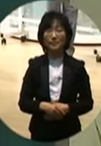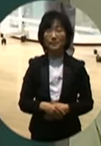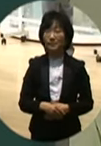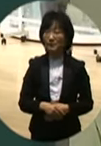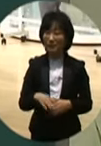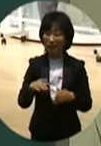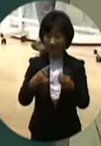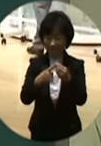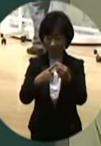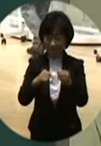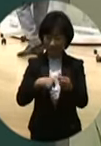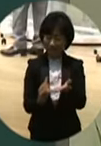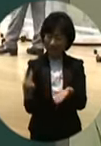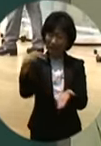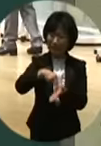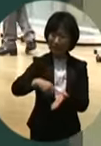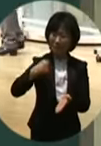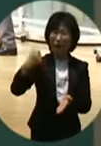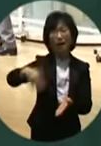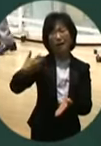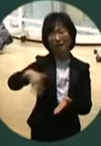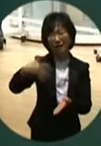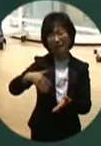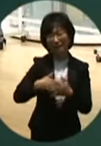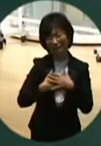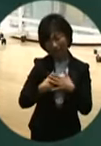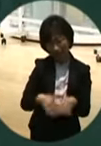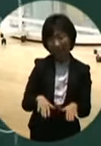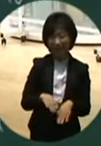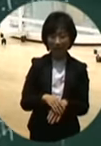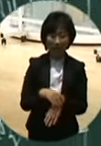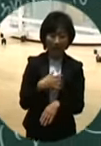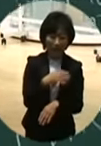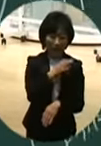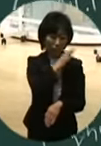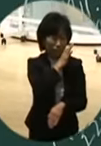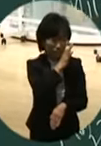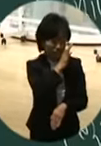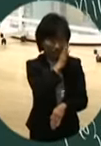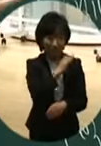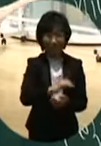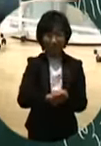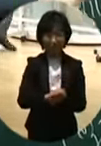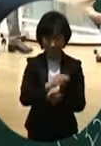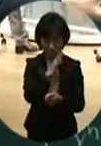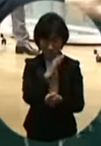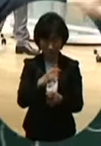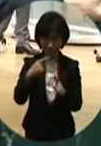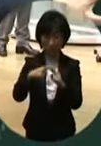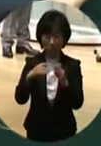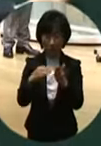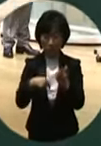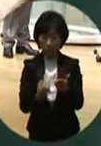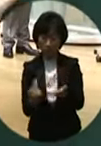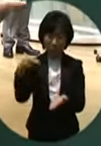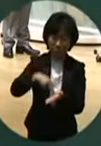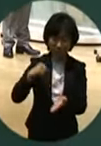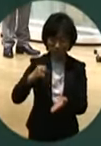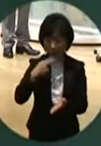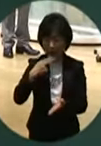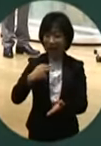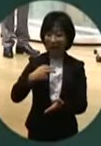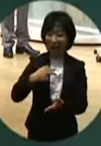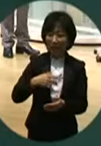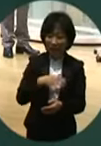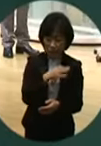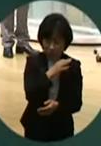미자립 시대. The age of dependency. 부끄럽거든요. It's shameful, isn't it? 교회가 미자립이라. That the churches are still dependent.